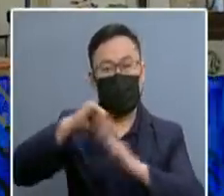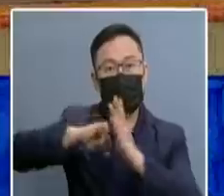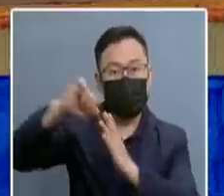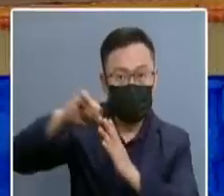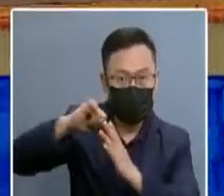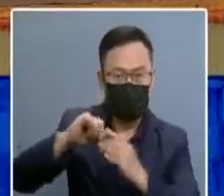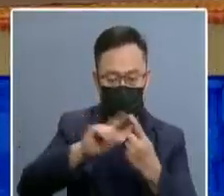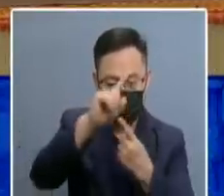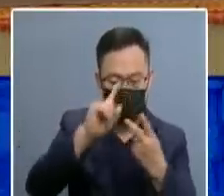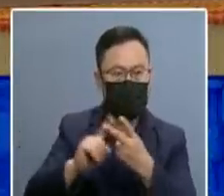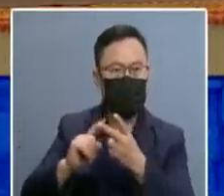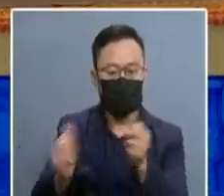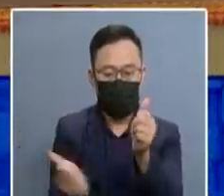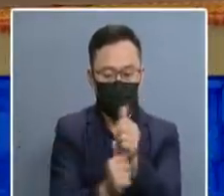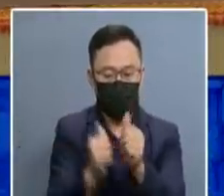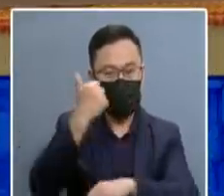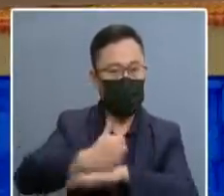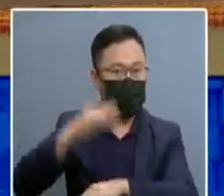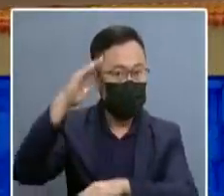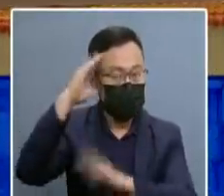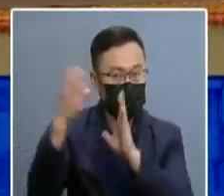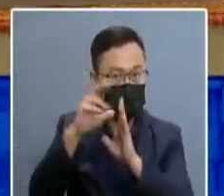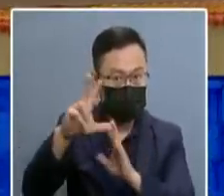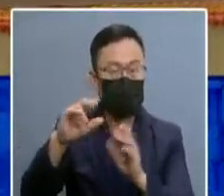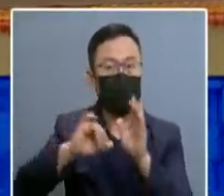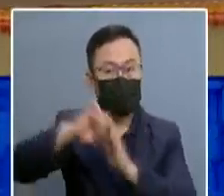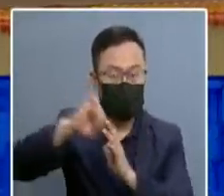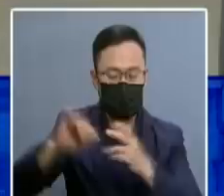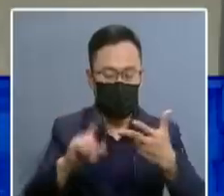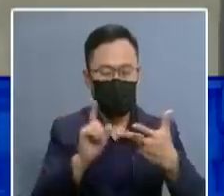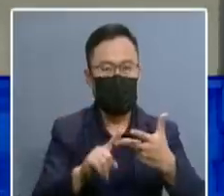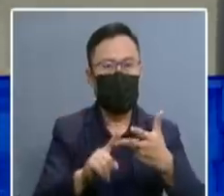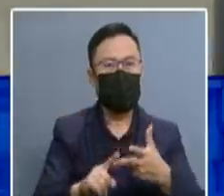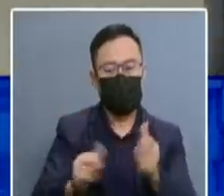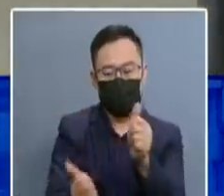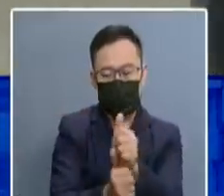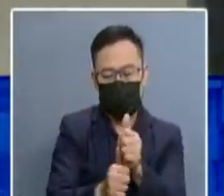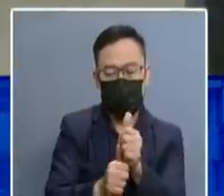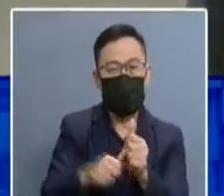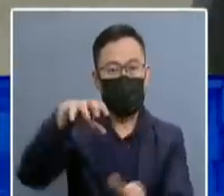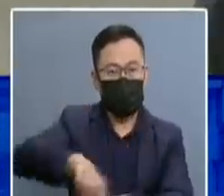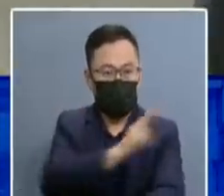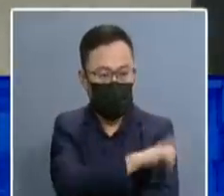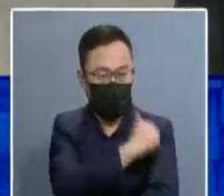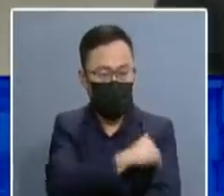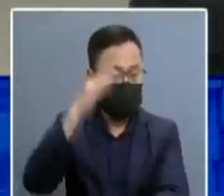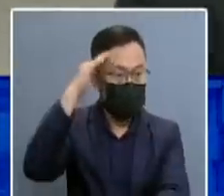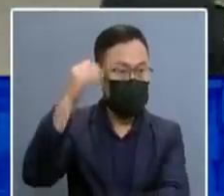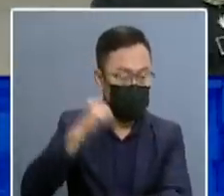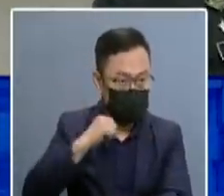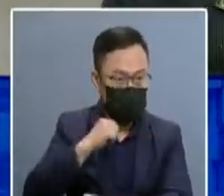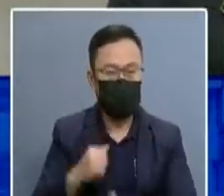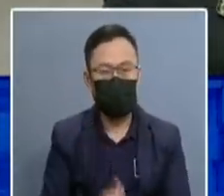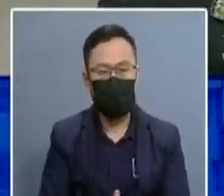ใหม่พลตรีถนัดพลโกสายเสวีรองแม่ทัพภาคที่3รวมทั้งตัวแทนหน่วยงานที่เกี่ยวข้องรวมทั้งรองเจ้ากรมการแพทย์ทหารบกซึ่งเป็นผู้รับผิดชอบใน